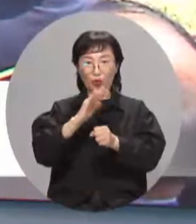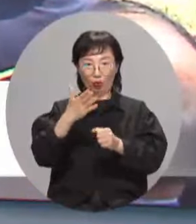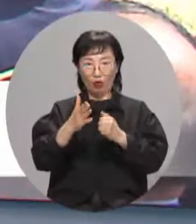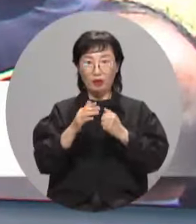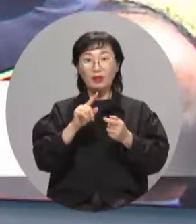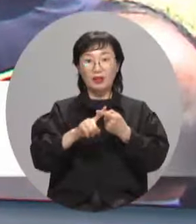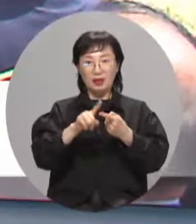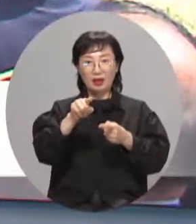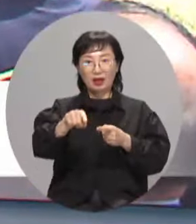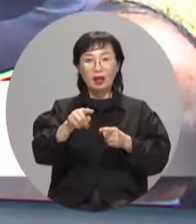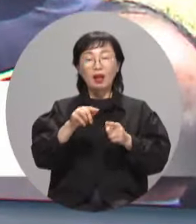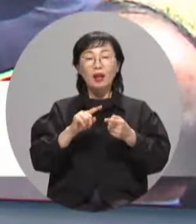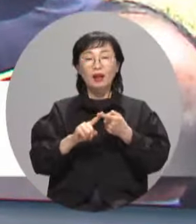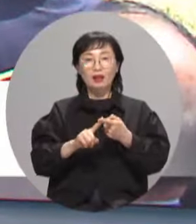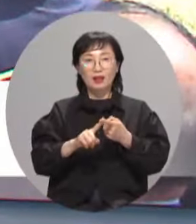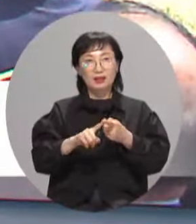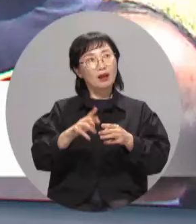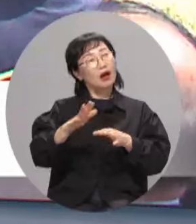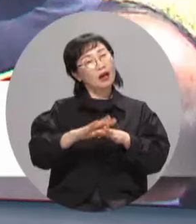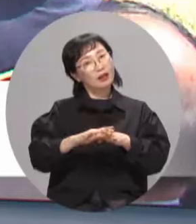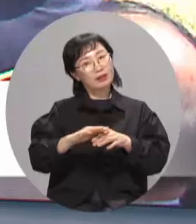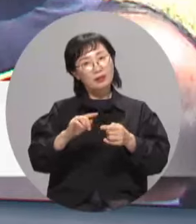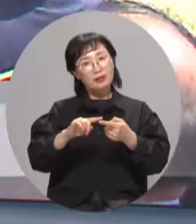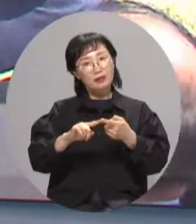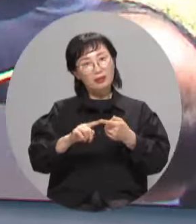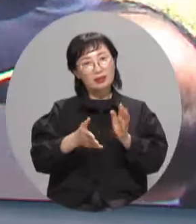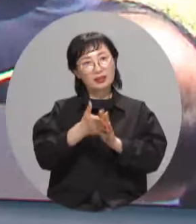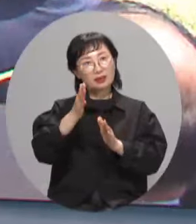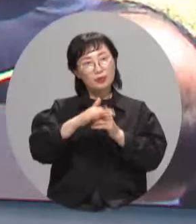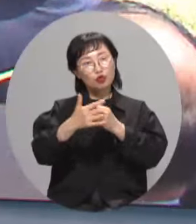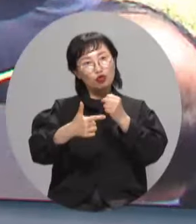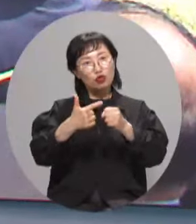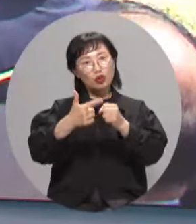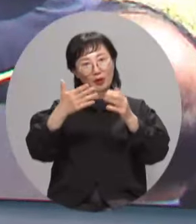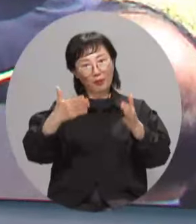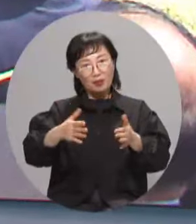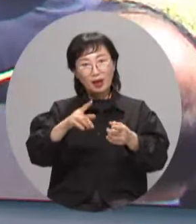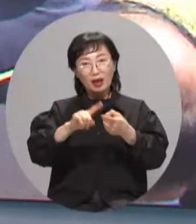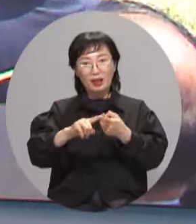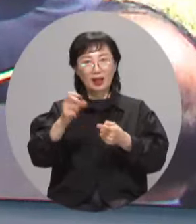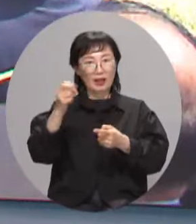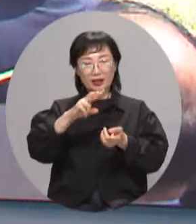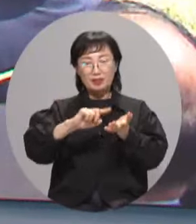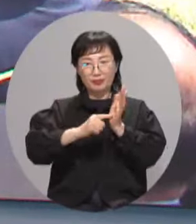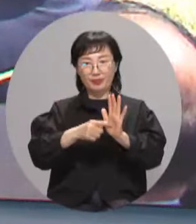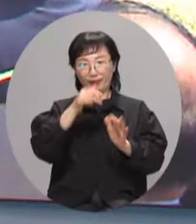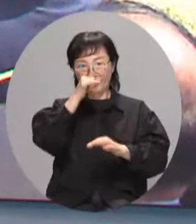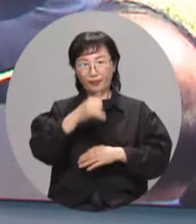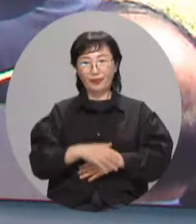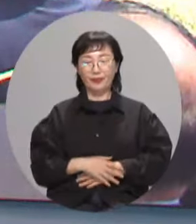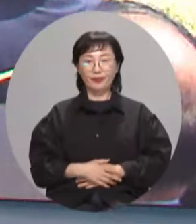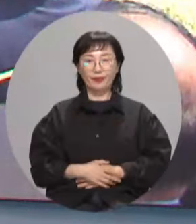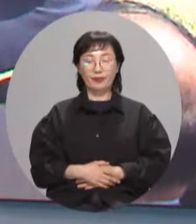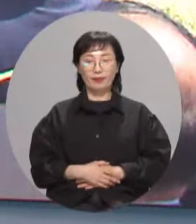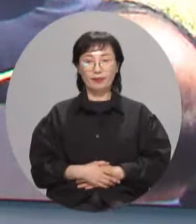들어선 양옥 건물이 반세기 만에 시민품으로 돌아오게 된 겁니다. 조수영 기자가 현장에 다녀왔습니다.